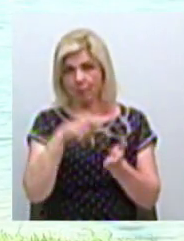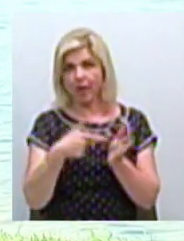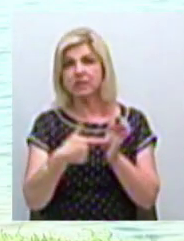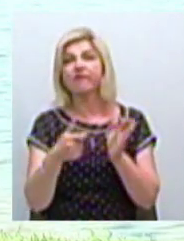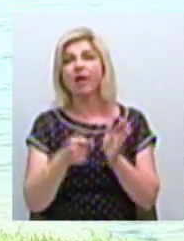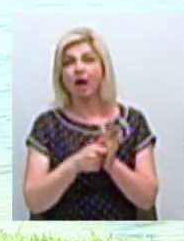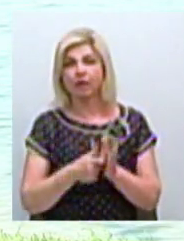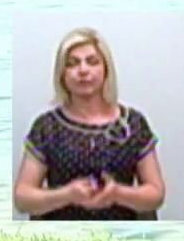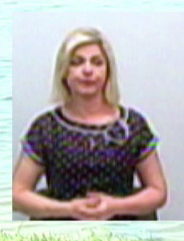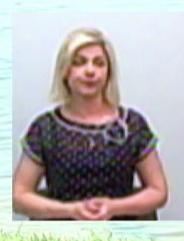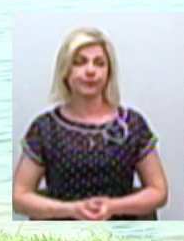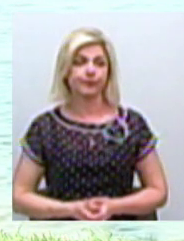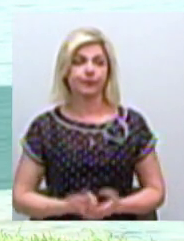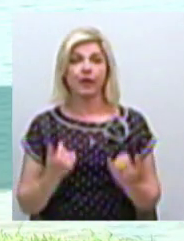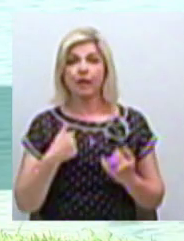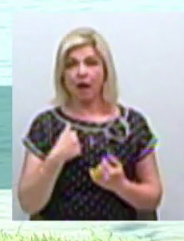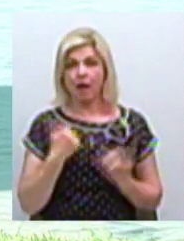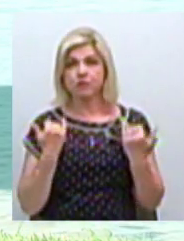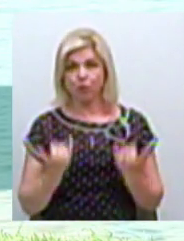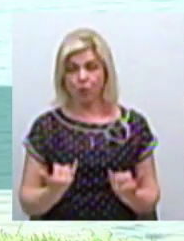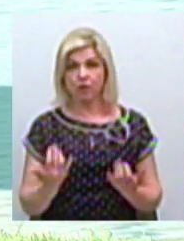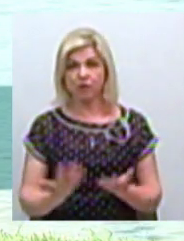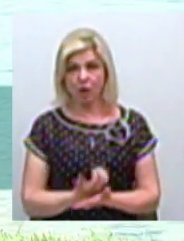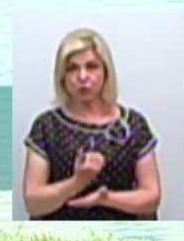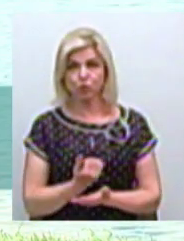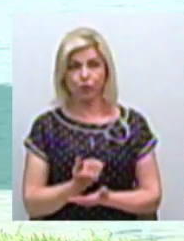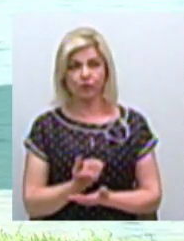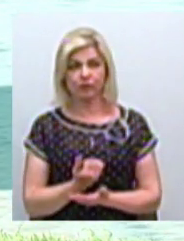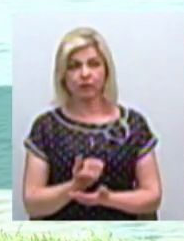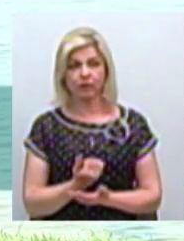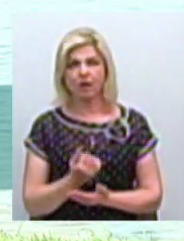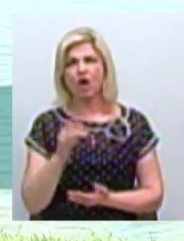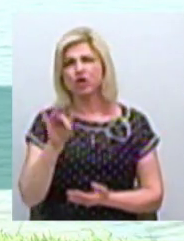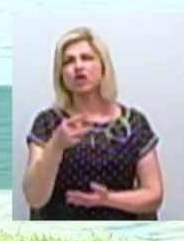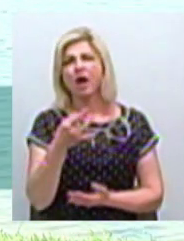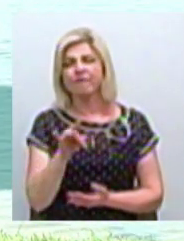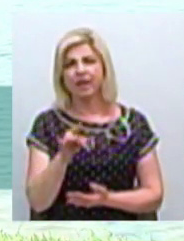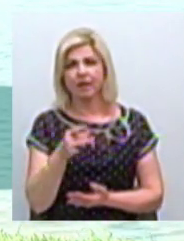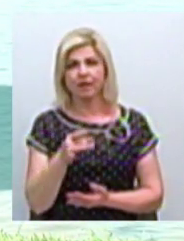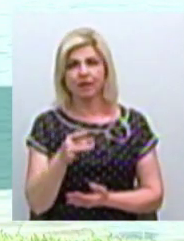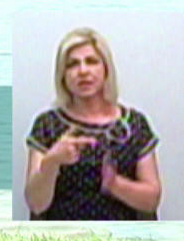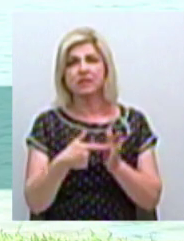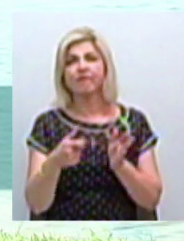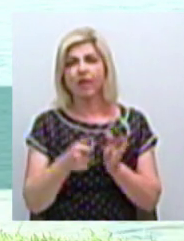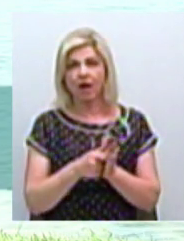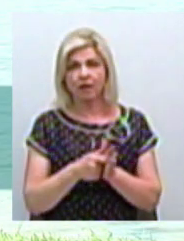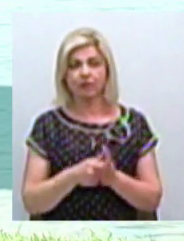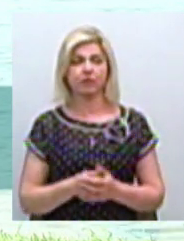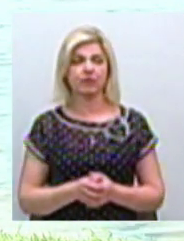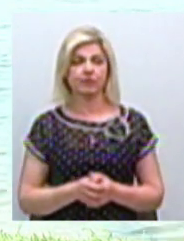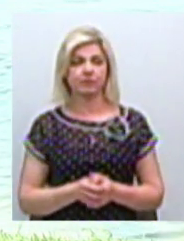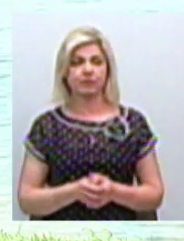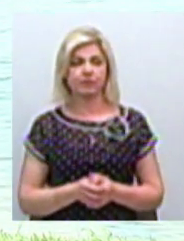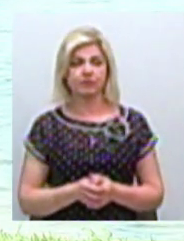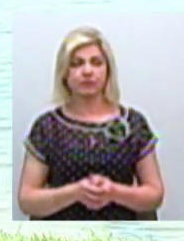Я сьогодні знайшов заржавілий цвях, який